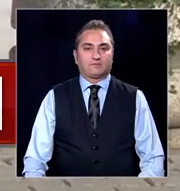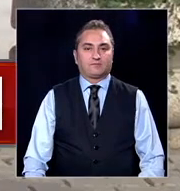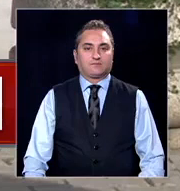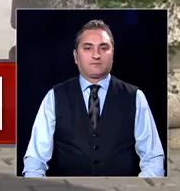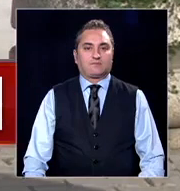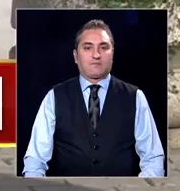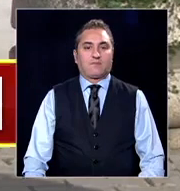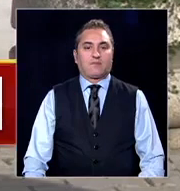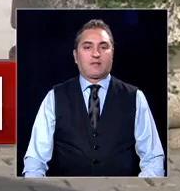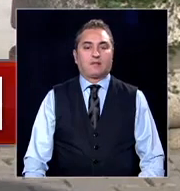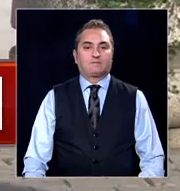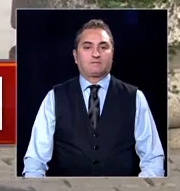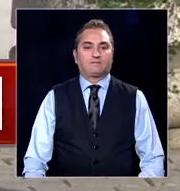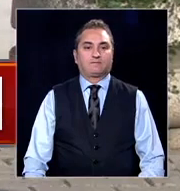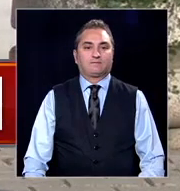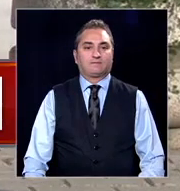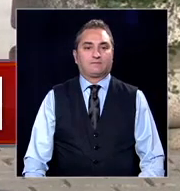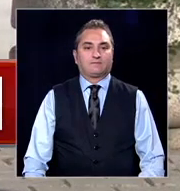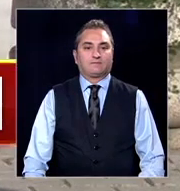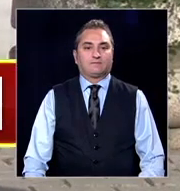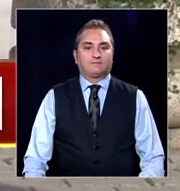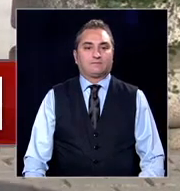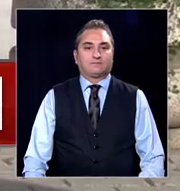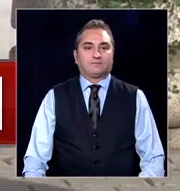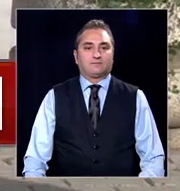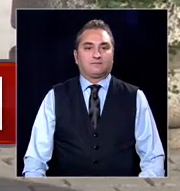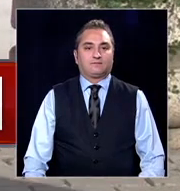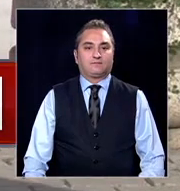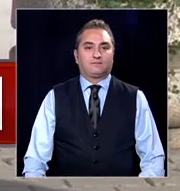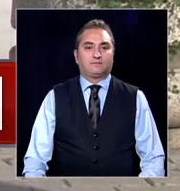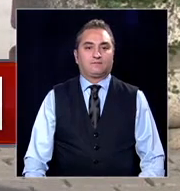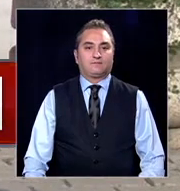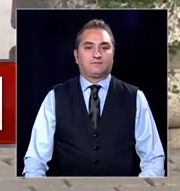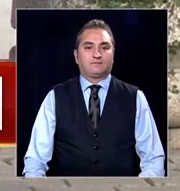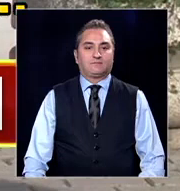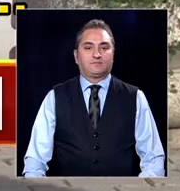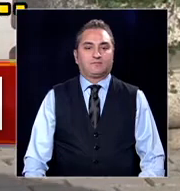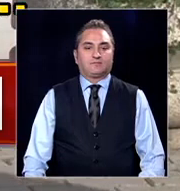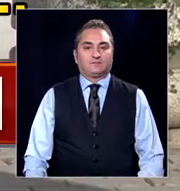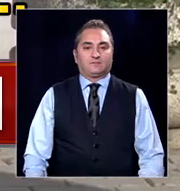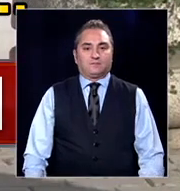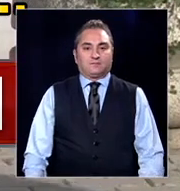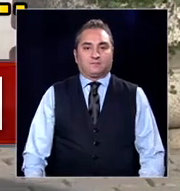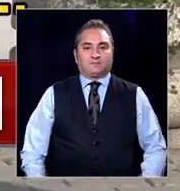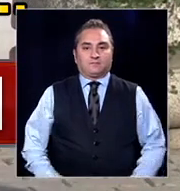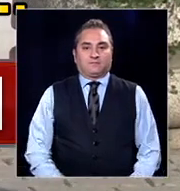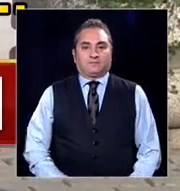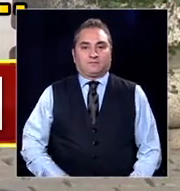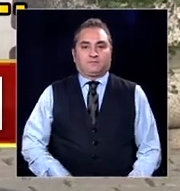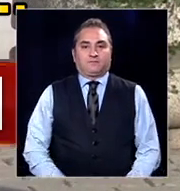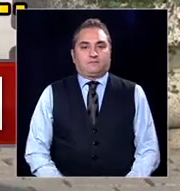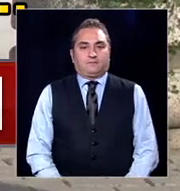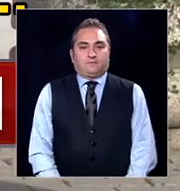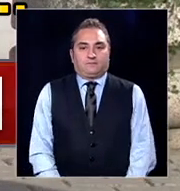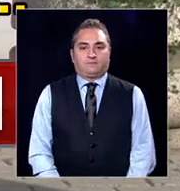olması lazım. Yani biz bir yalnızlığı hissetmememiz lazım. Demokratik Sol Parti'nin genel başkanıyla